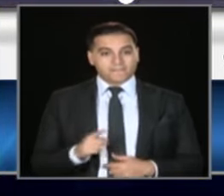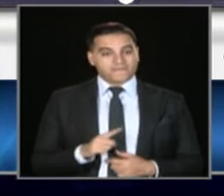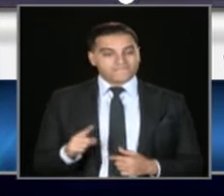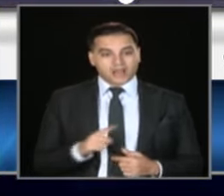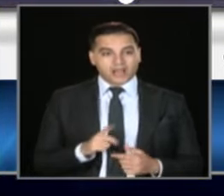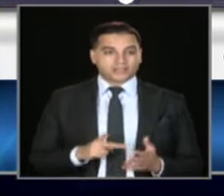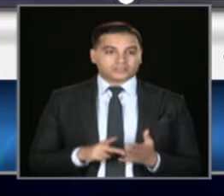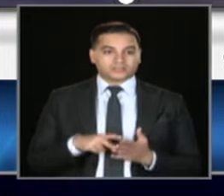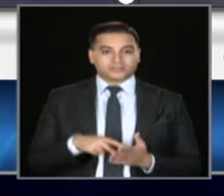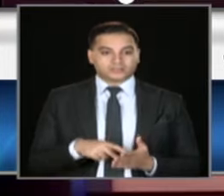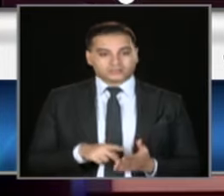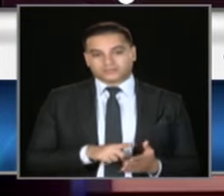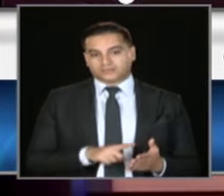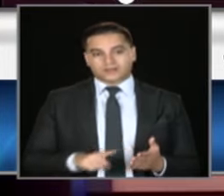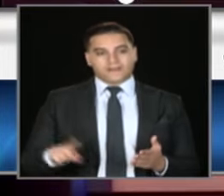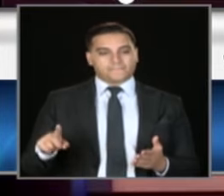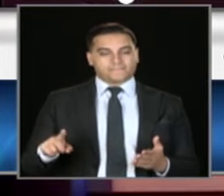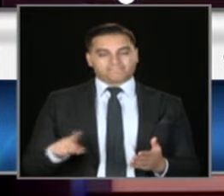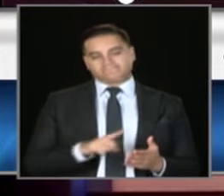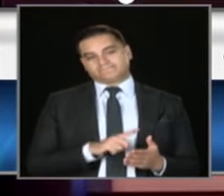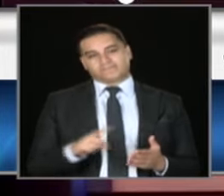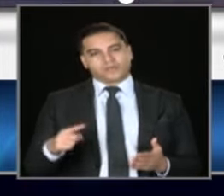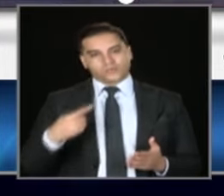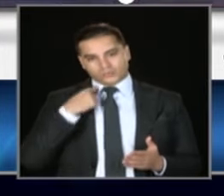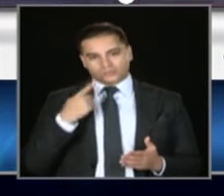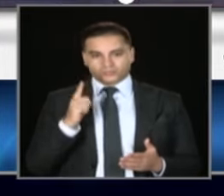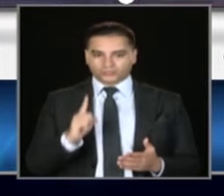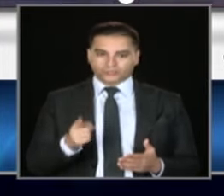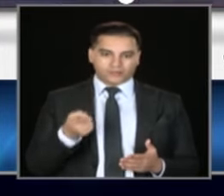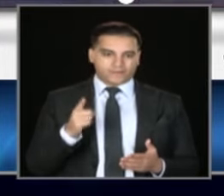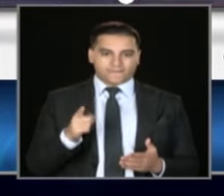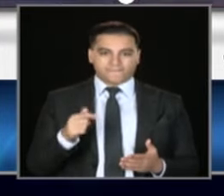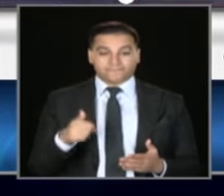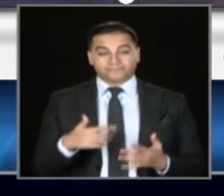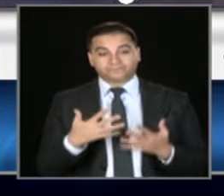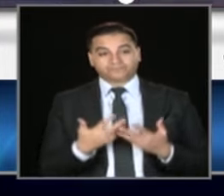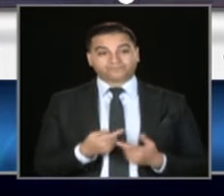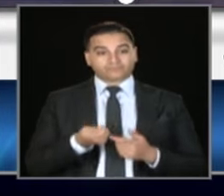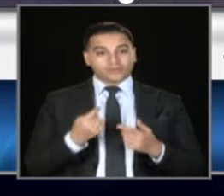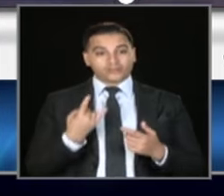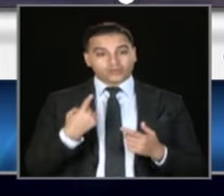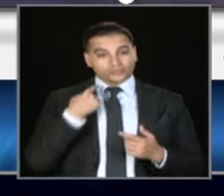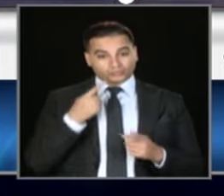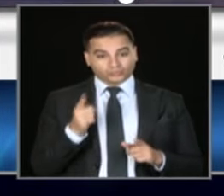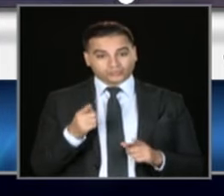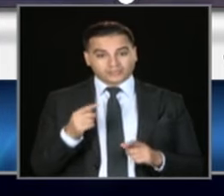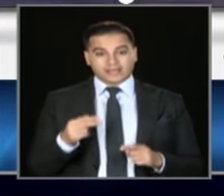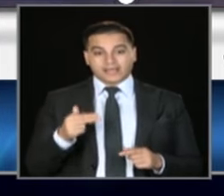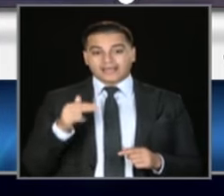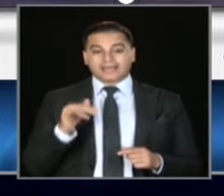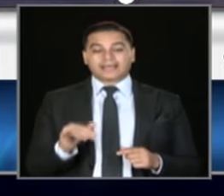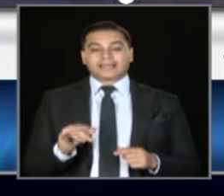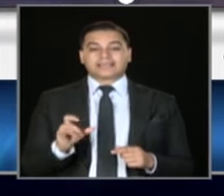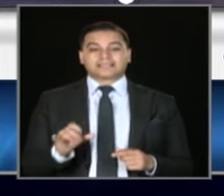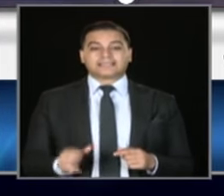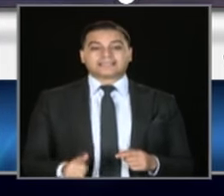ما ناخدش فيه الريسك، لا، خاصة إنه ناقص 10. غينيا